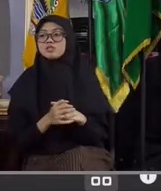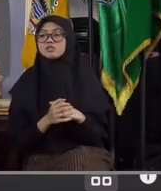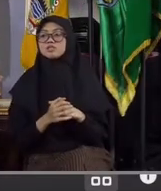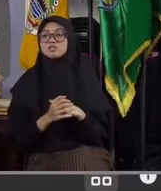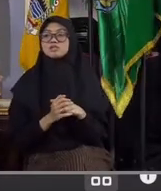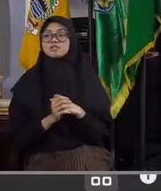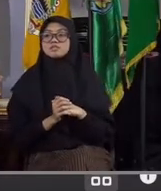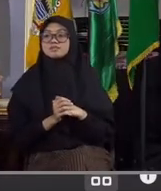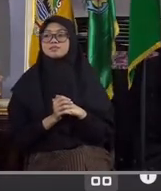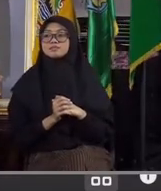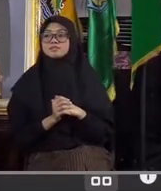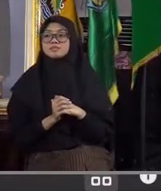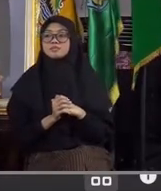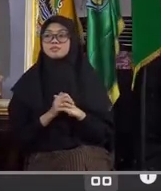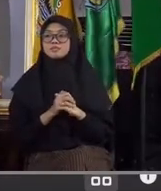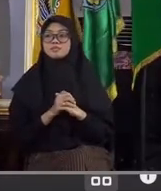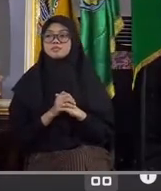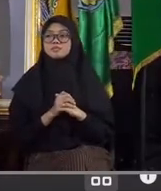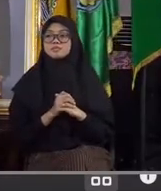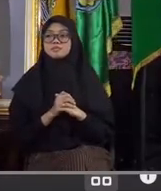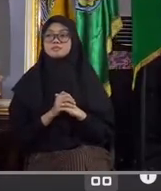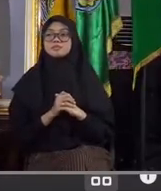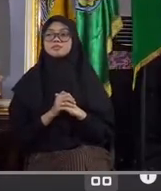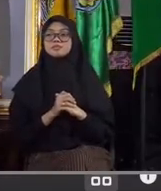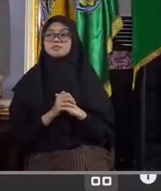pindah copot ngono iki mau apa pindah copot. Nah,